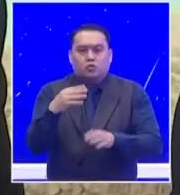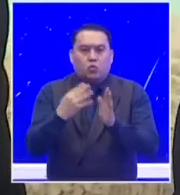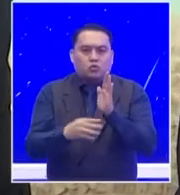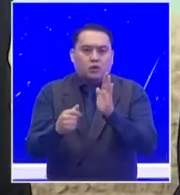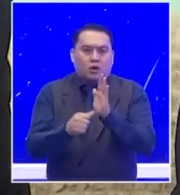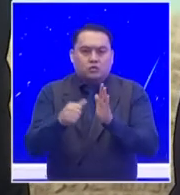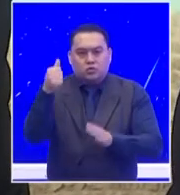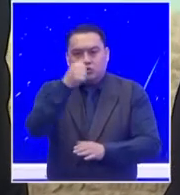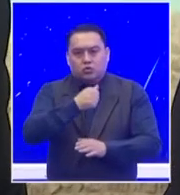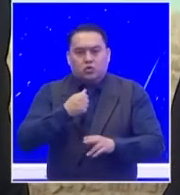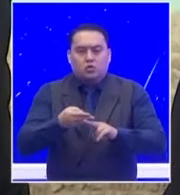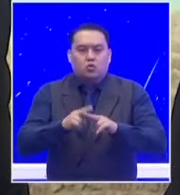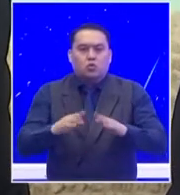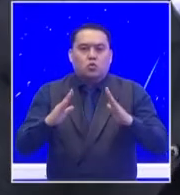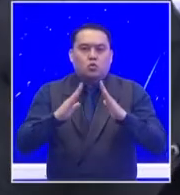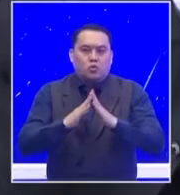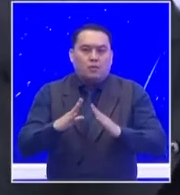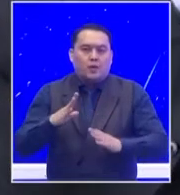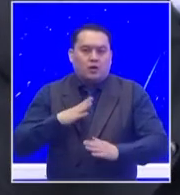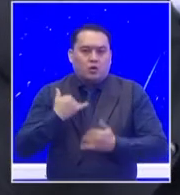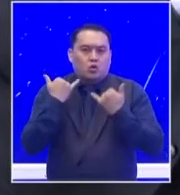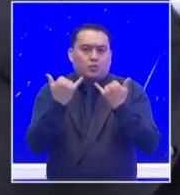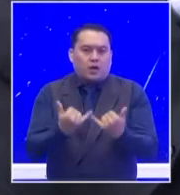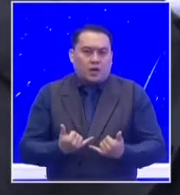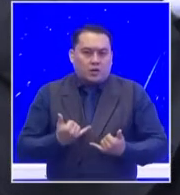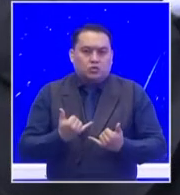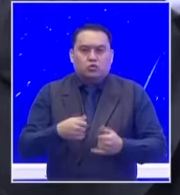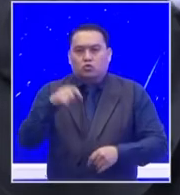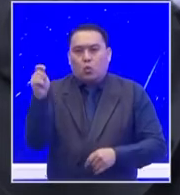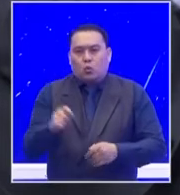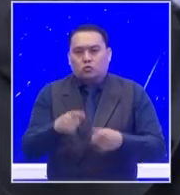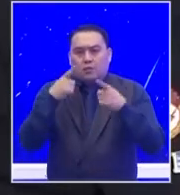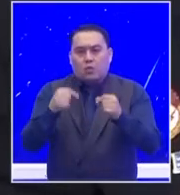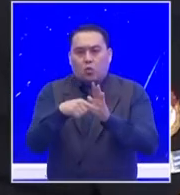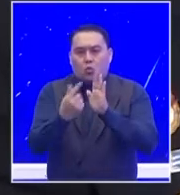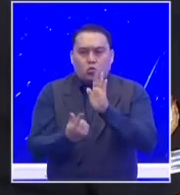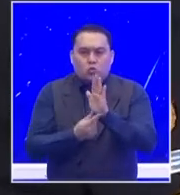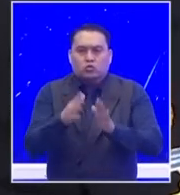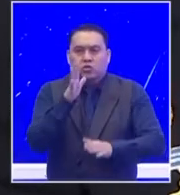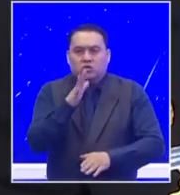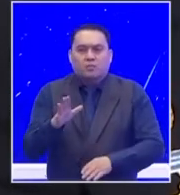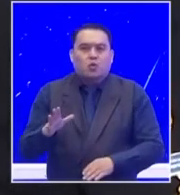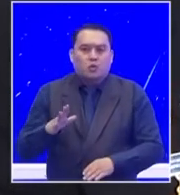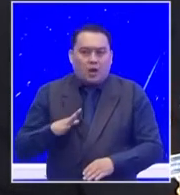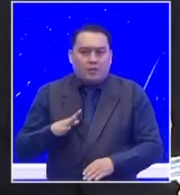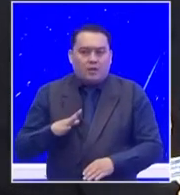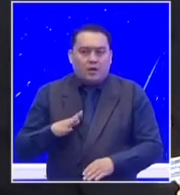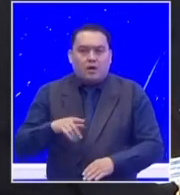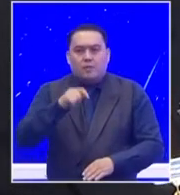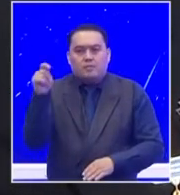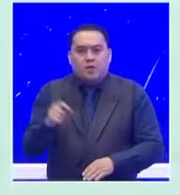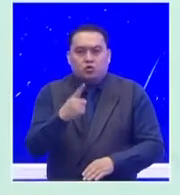жастағы ақсақалдың жағдайын біліп, құрмет көрсетті. Тұратбек ата соғысқа аттанғанда небәрі 17 жаста болған екен.